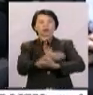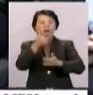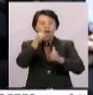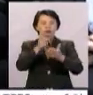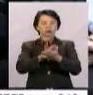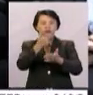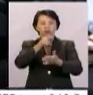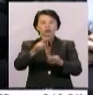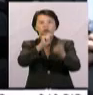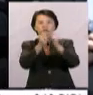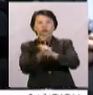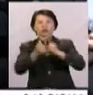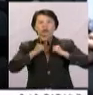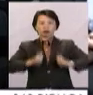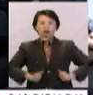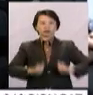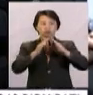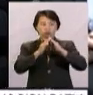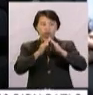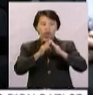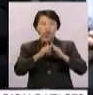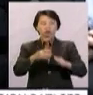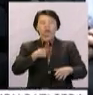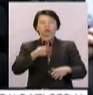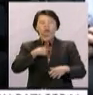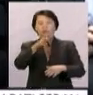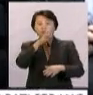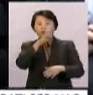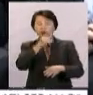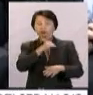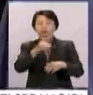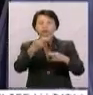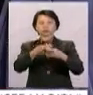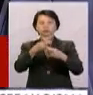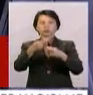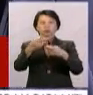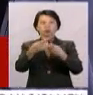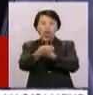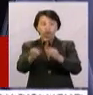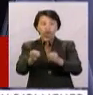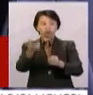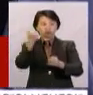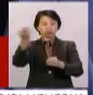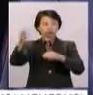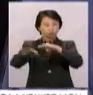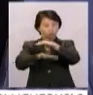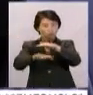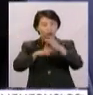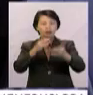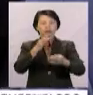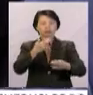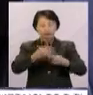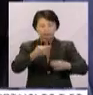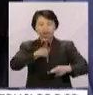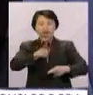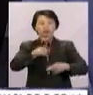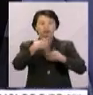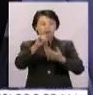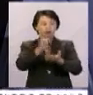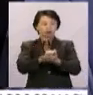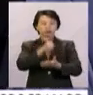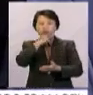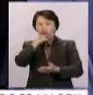rumah sebab dia tukar alamat rumah. Akak punya dan yang lain-lain tu alamat ofis. Sebab dulu under my name kan. Lepas tu dia dah